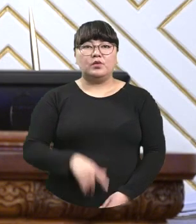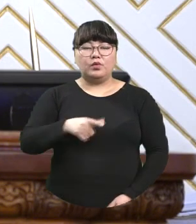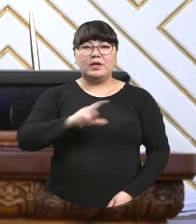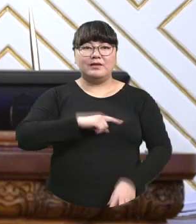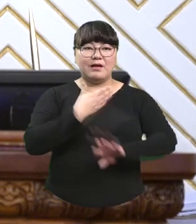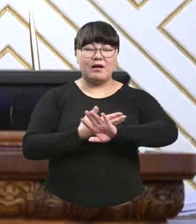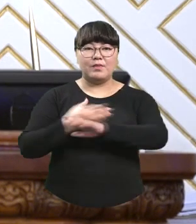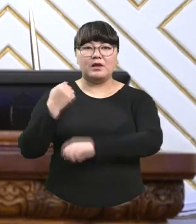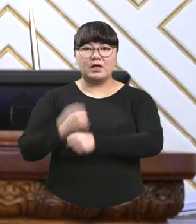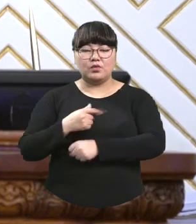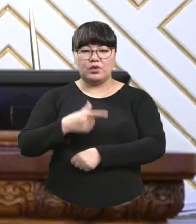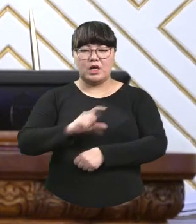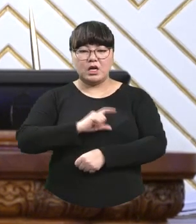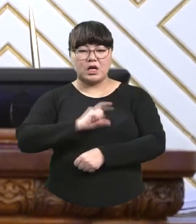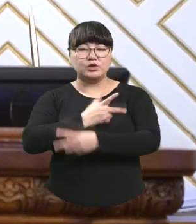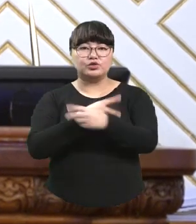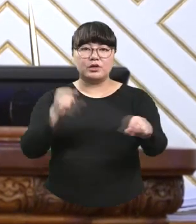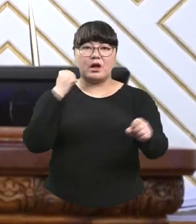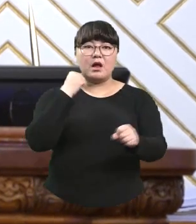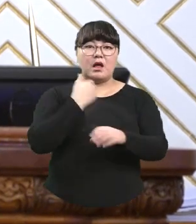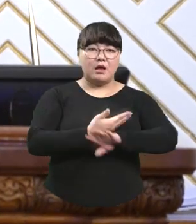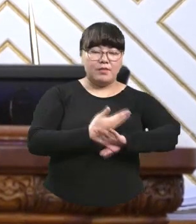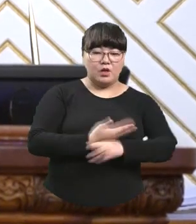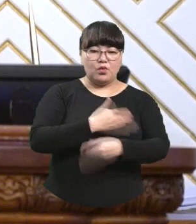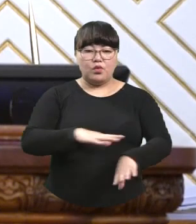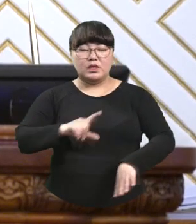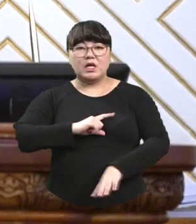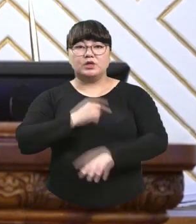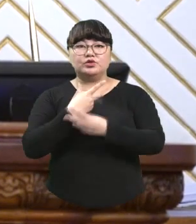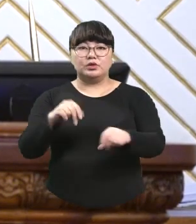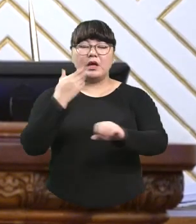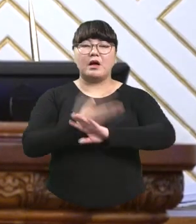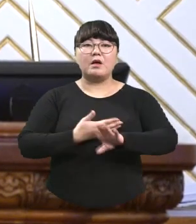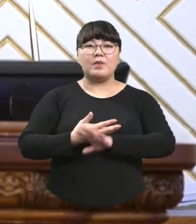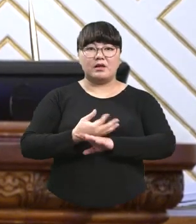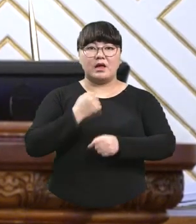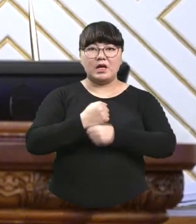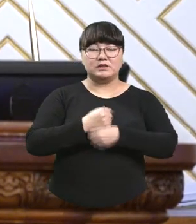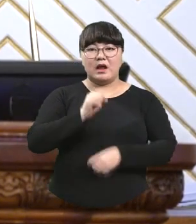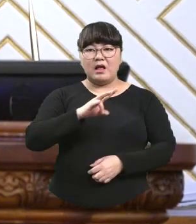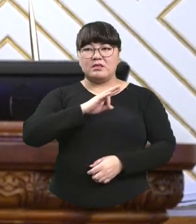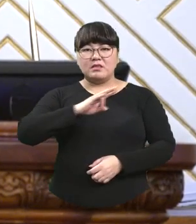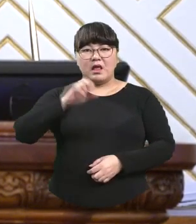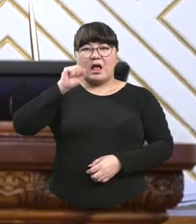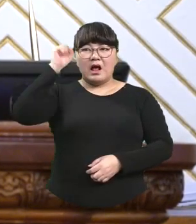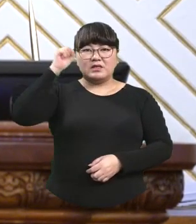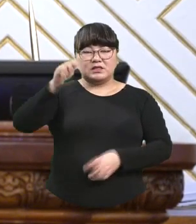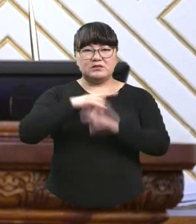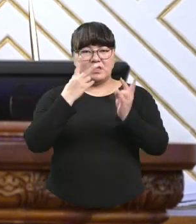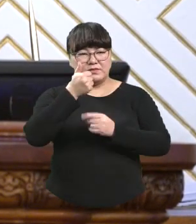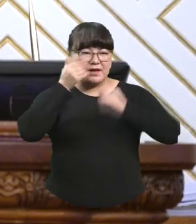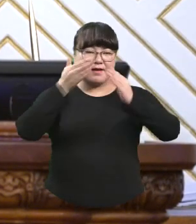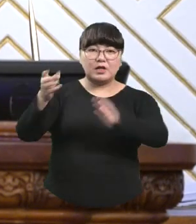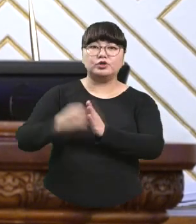хүний эрхийг хамгаалах ажлын, хүний эрх хэрэгжлийг хамгаалах ажлын, хүүхдийн эрх хэрэгжлийг хамгаалах ажил бол ардчилсан нийгмийн анхаарлын төвд ямагт байх ёстой